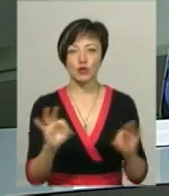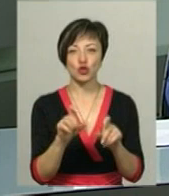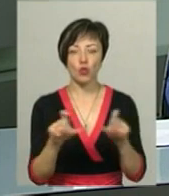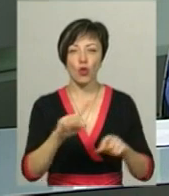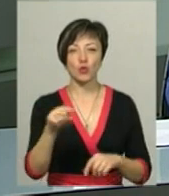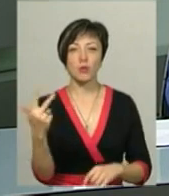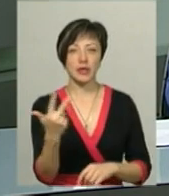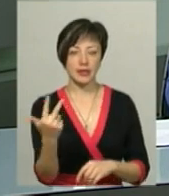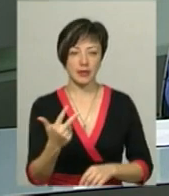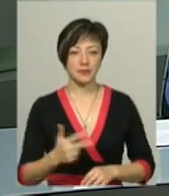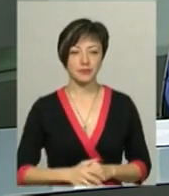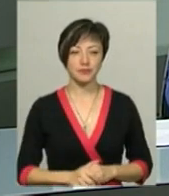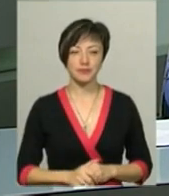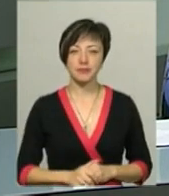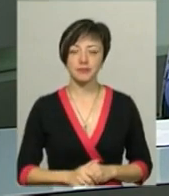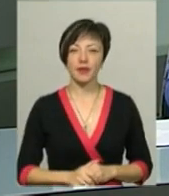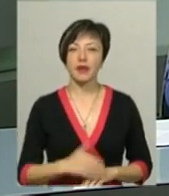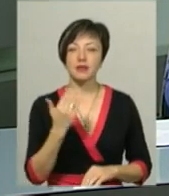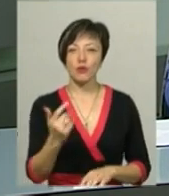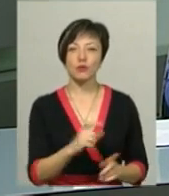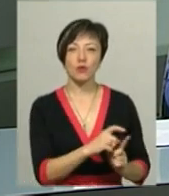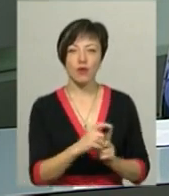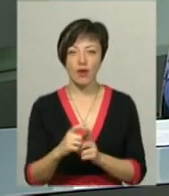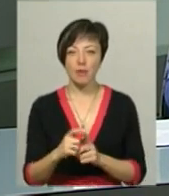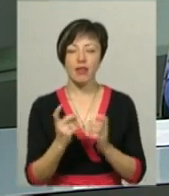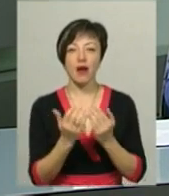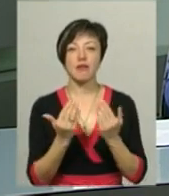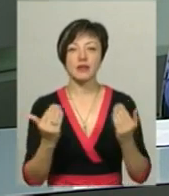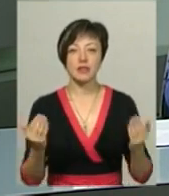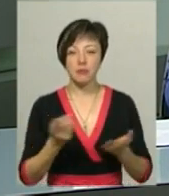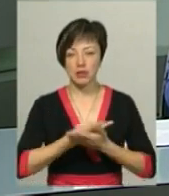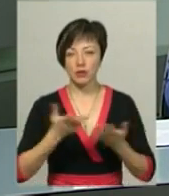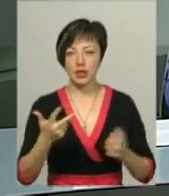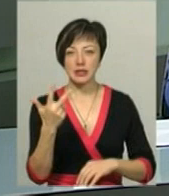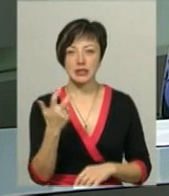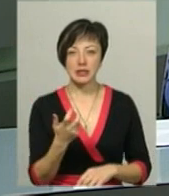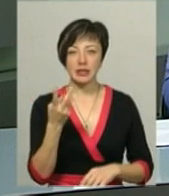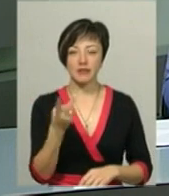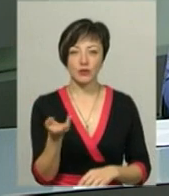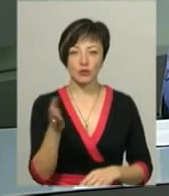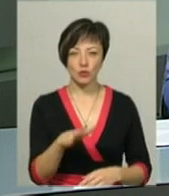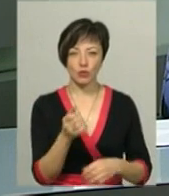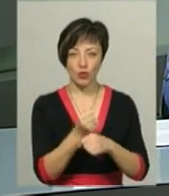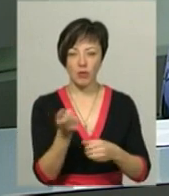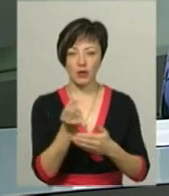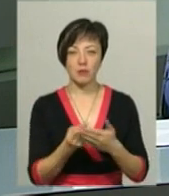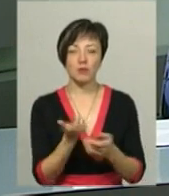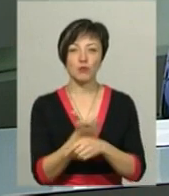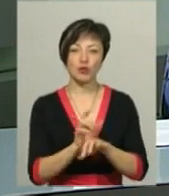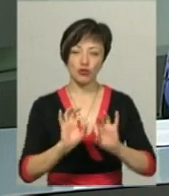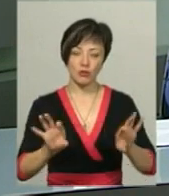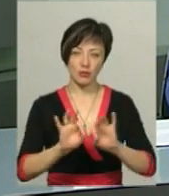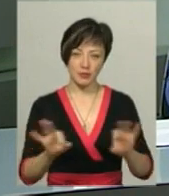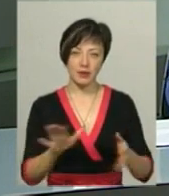школи номер 3 Володимир Богуцький. За його словами, на виставці презентовано 302 роботи. Більше про експозицію